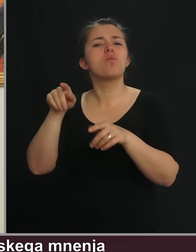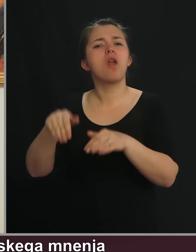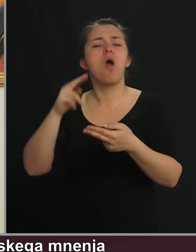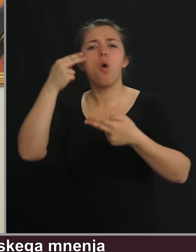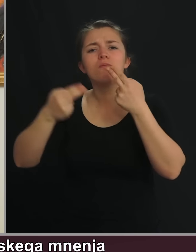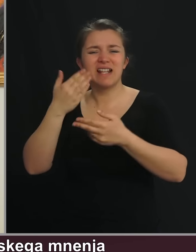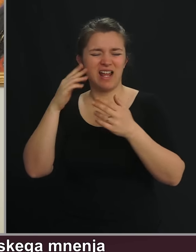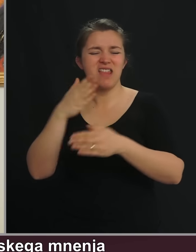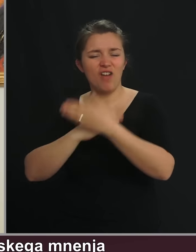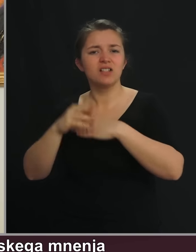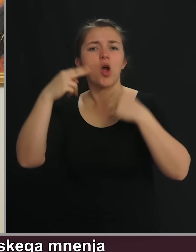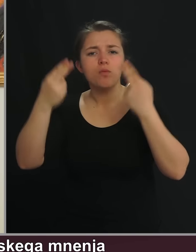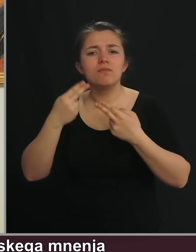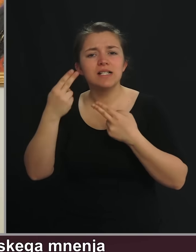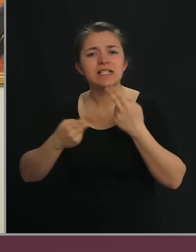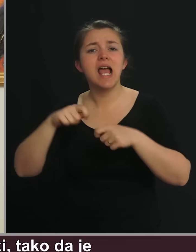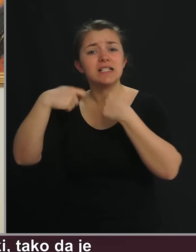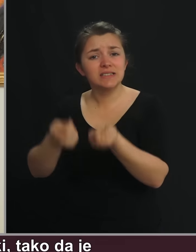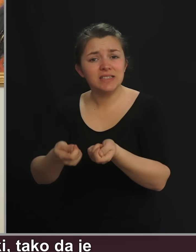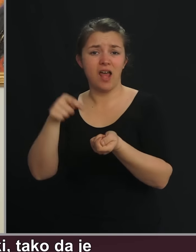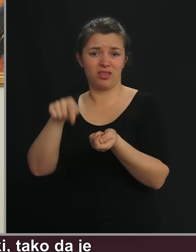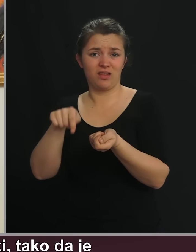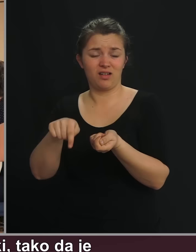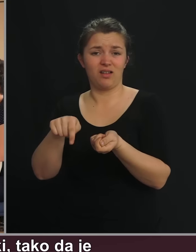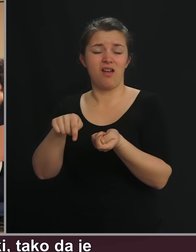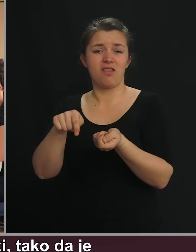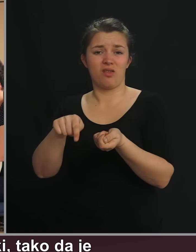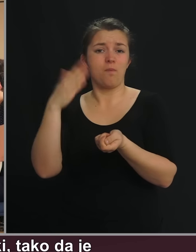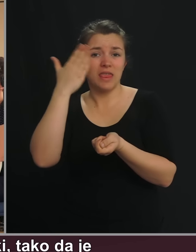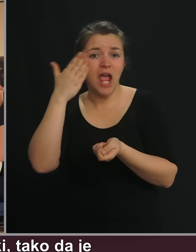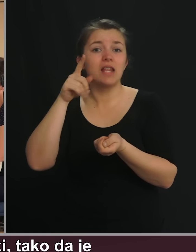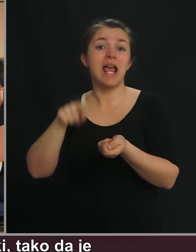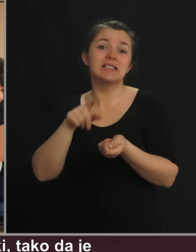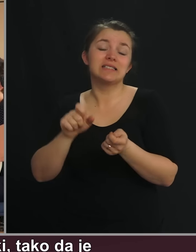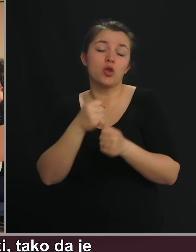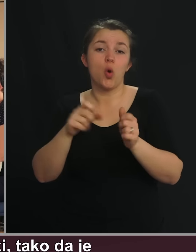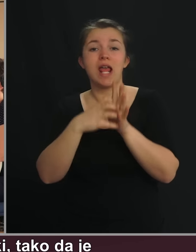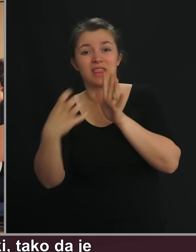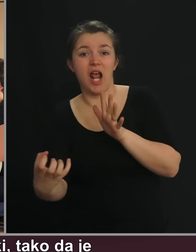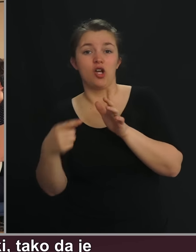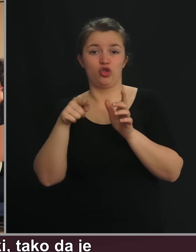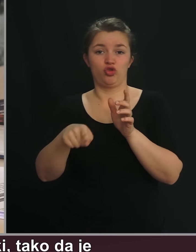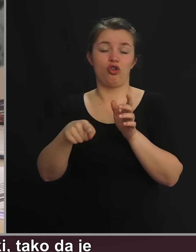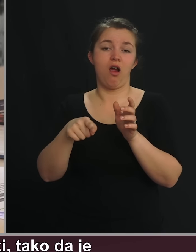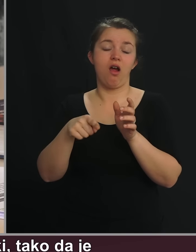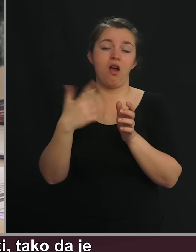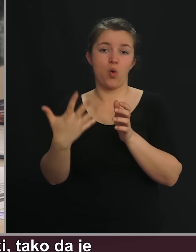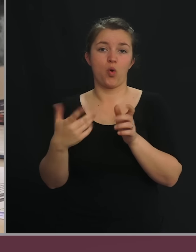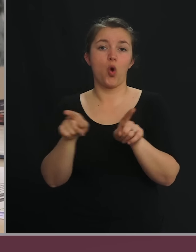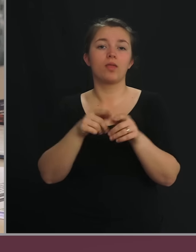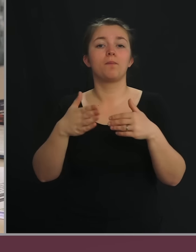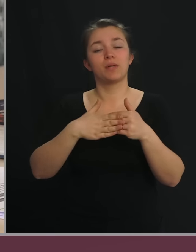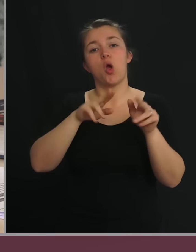izdajo izvedenskega mnenja strani invalidske komisije in v teh primerih so daljši roki, tako da je 4 mesece rok od popolnosti